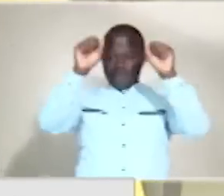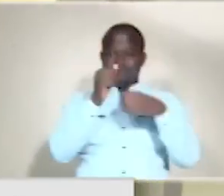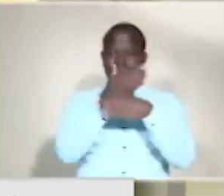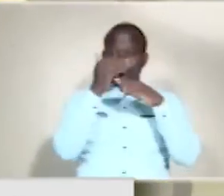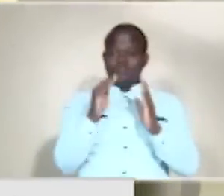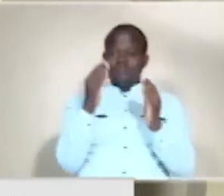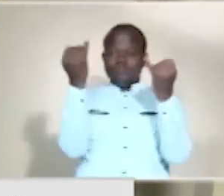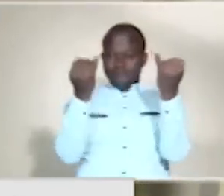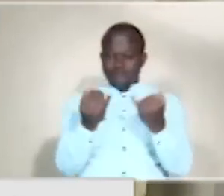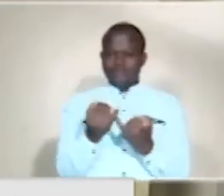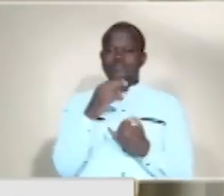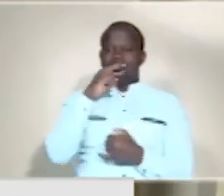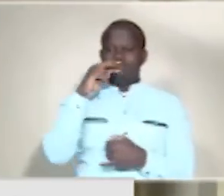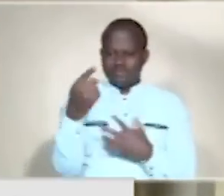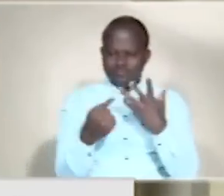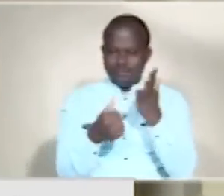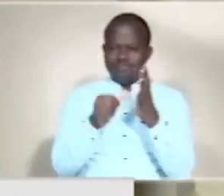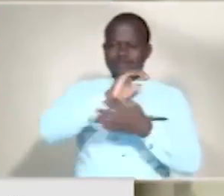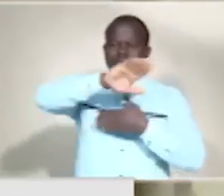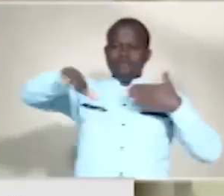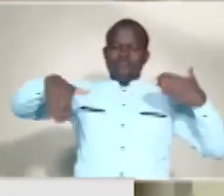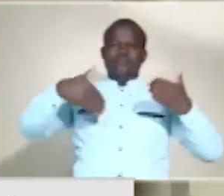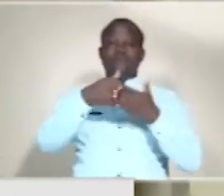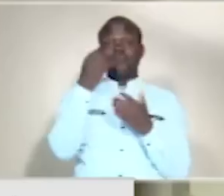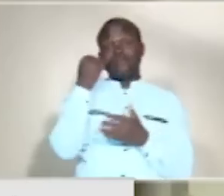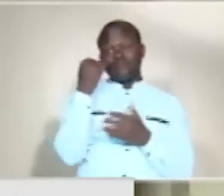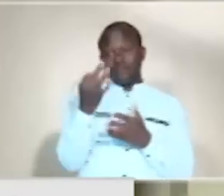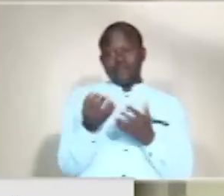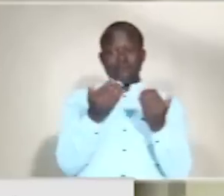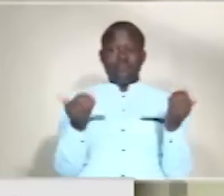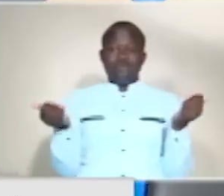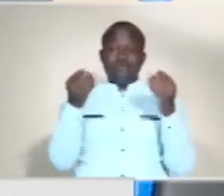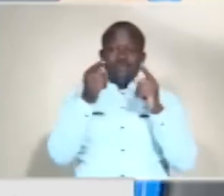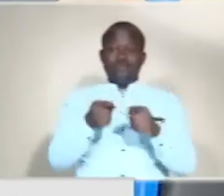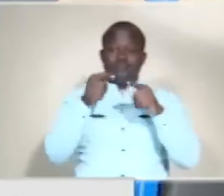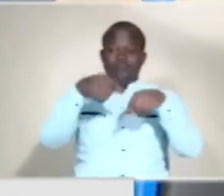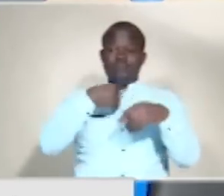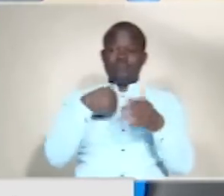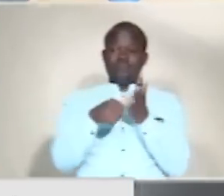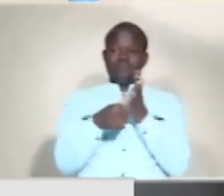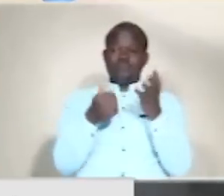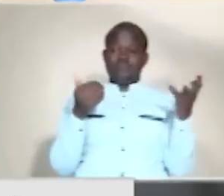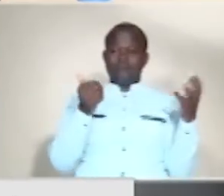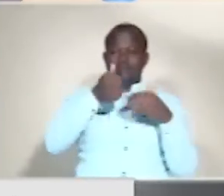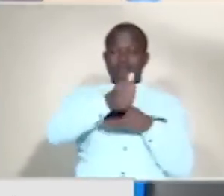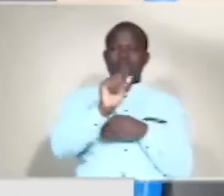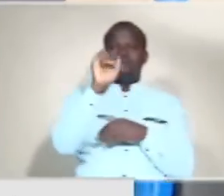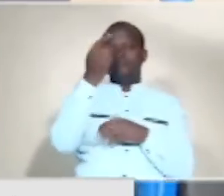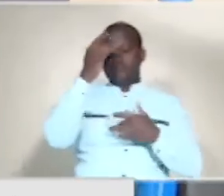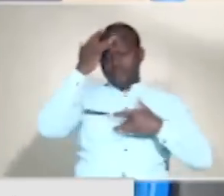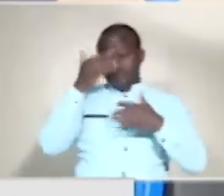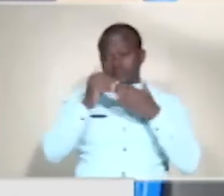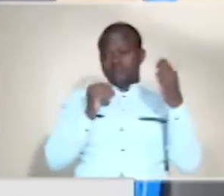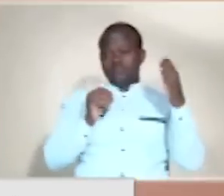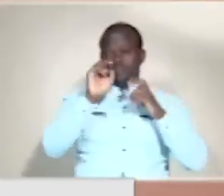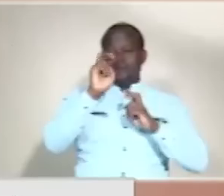minister akamushushanya ari igisubizo. Iyo rero umwana agize gutya akaza afite ikibazo niwe wa mbere urwara mbere yuko